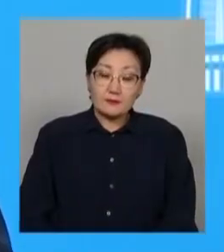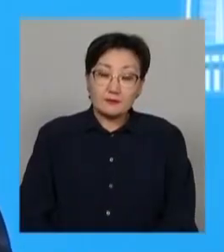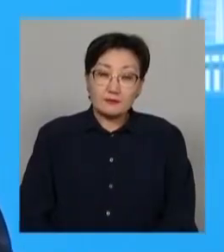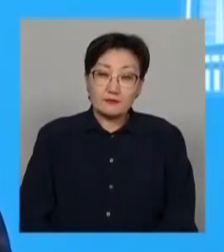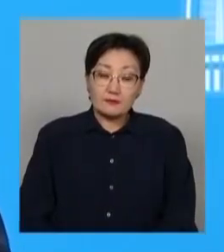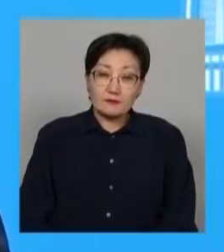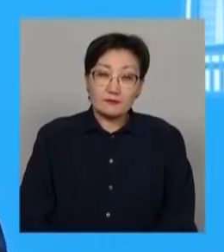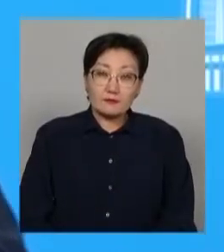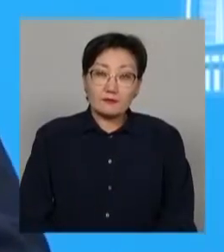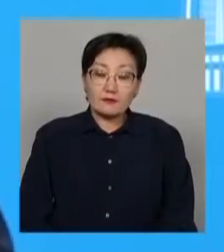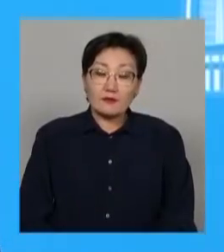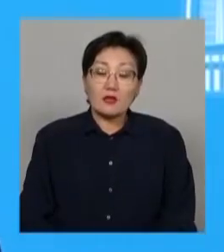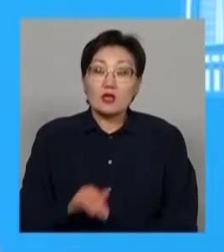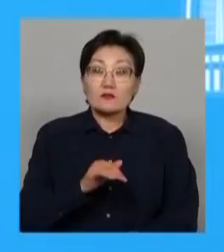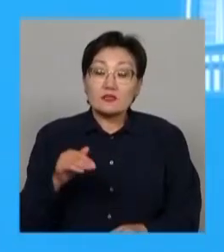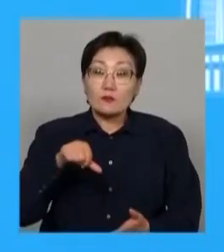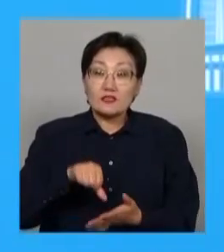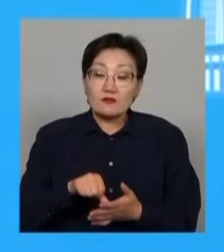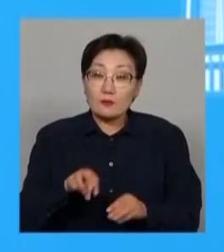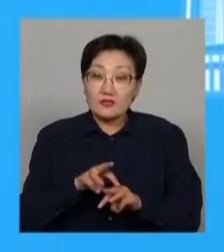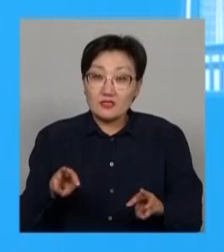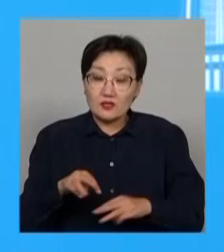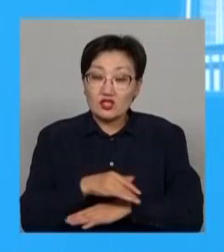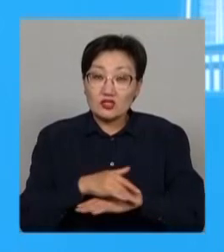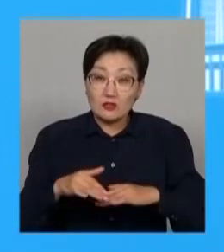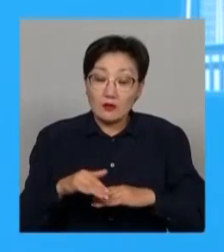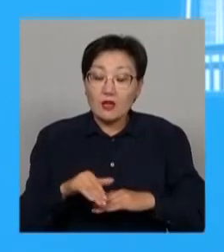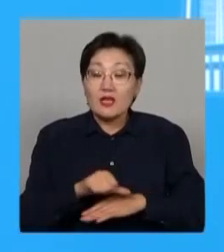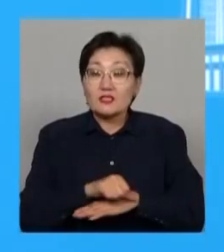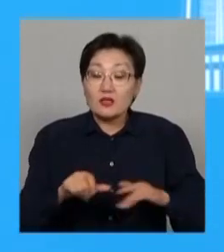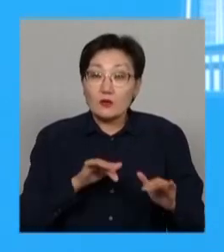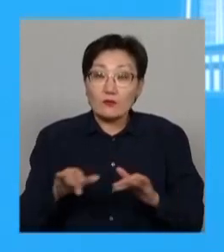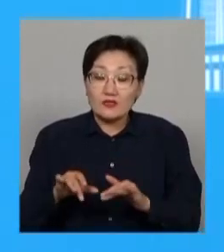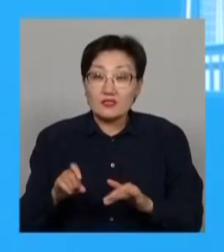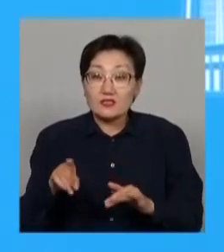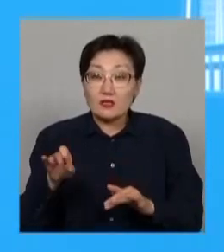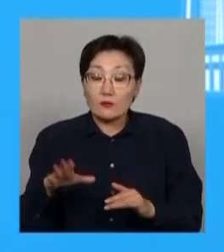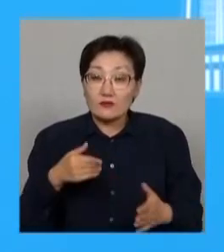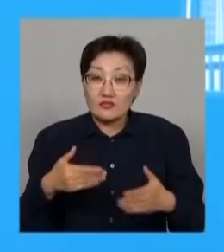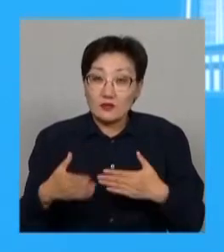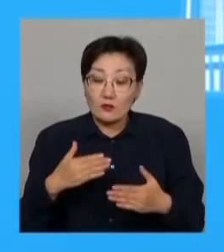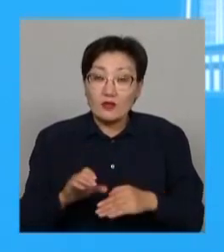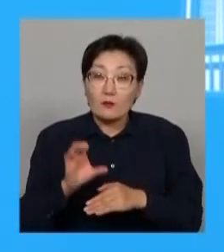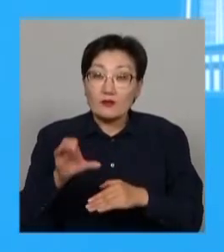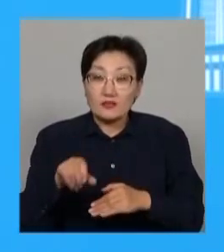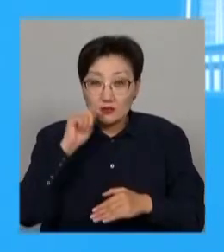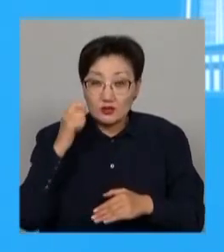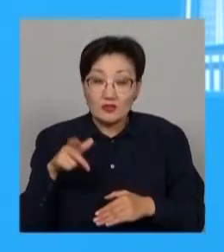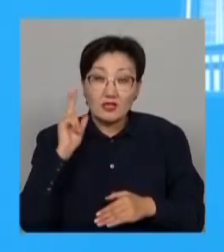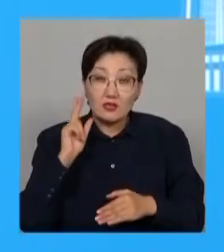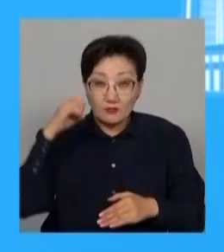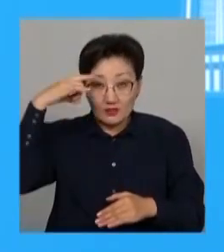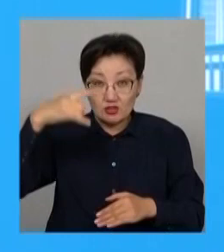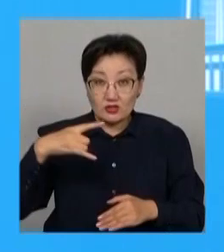По поводу комментария официального представителя Министерства иностранных дел Российской Федерации Марии Захаровой в отношении высылки украинского посла из